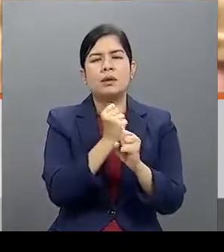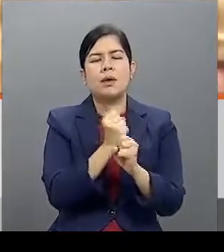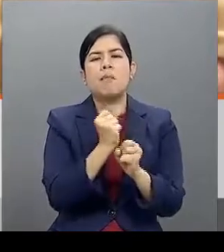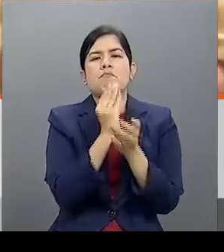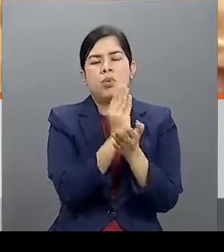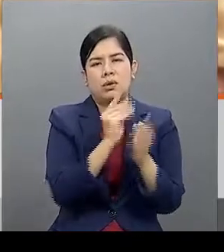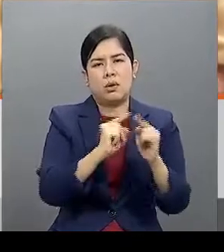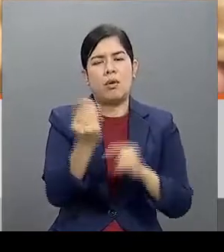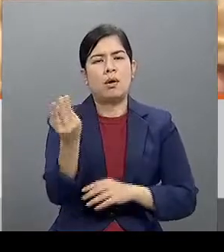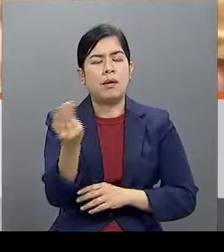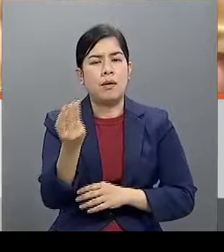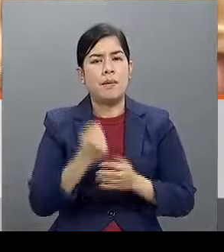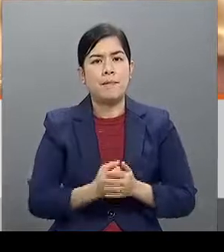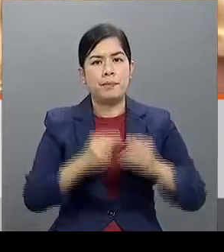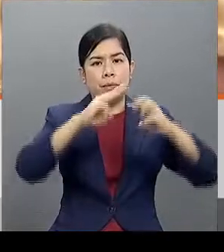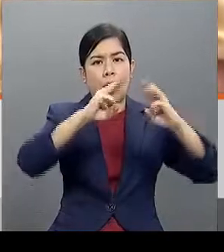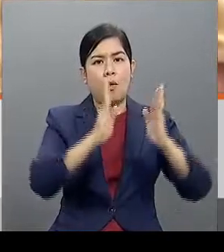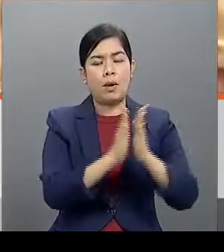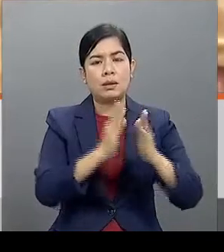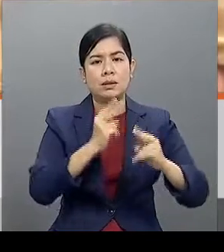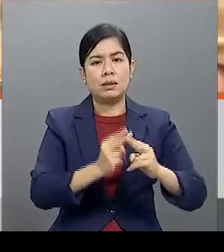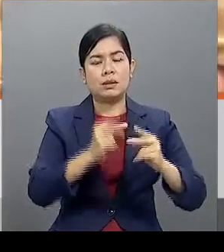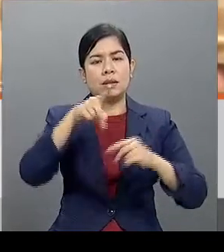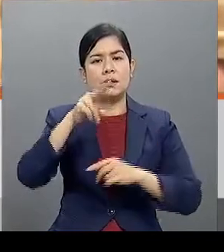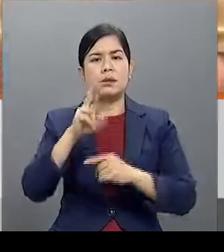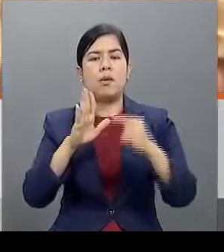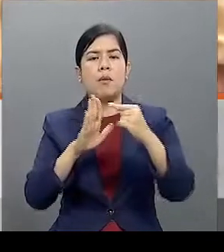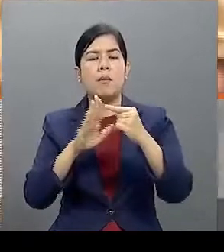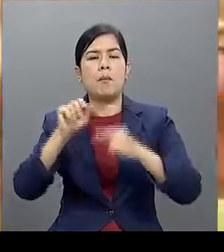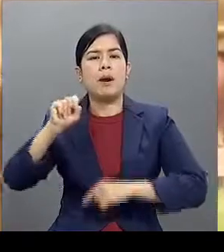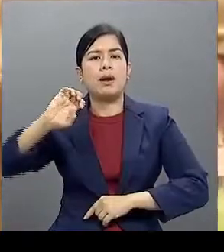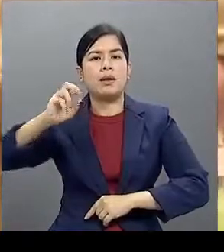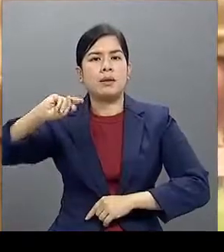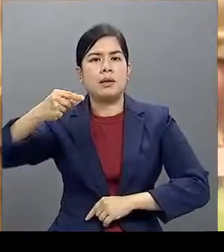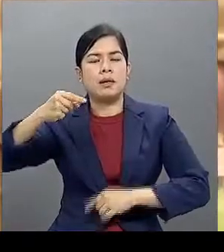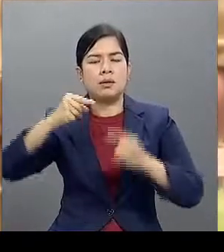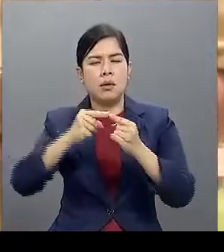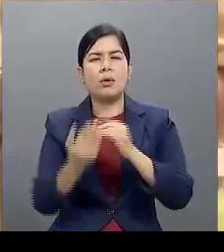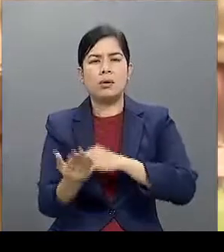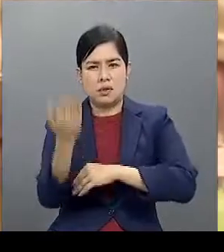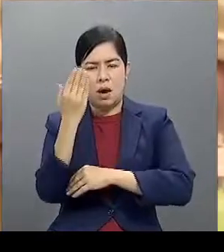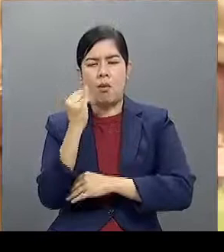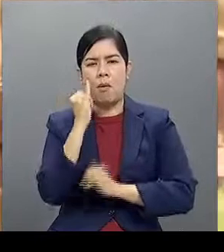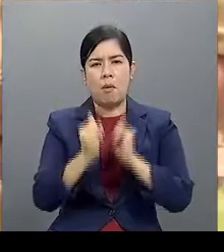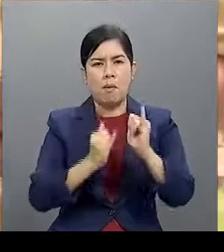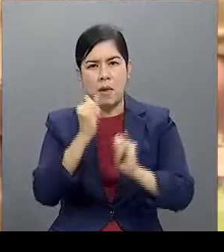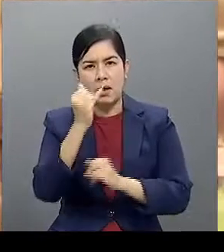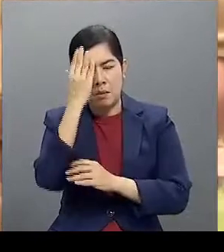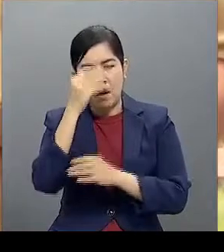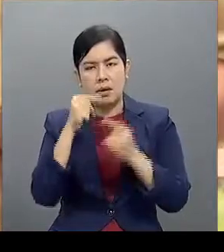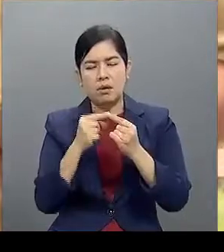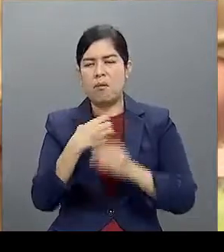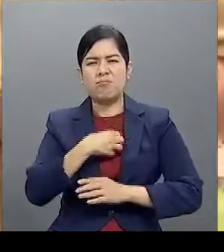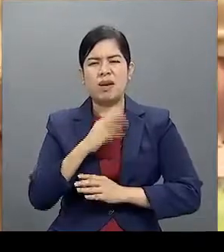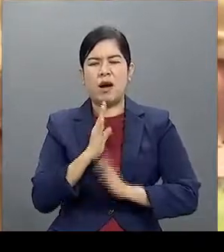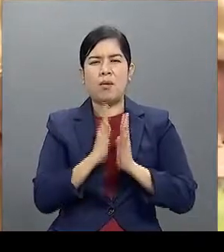ญอย่างเช่นที่วัดพระสิงห์แห่งนี้นะครับก็จะเดินทางมาช่วงเช้าเพื่อเลี่ยงคนที่จะแออัดในช่วงสายนะครับขณะที่ภาพร